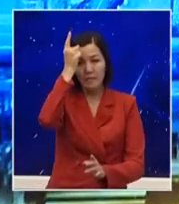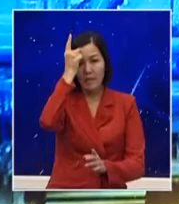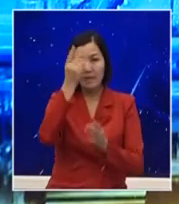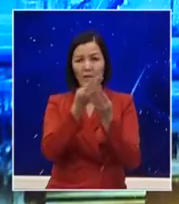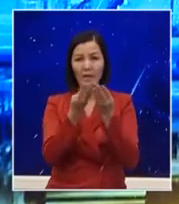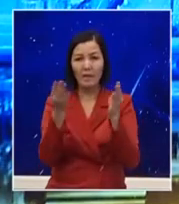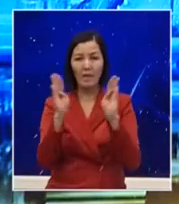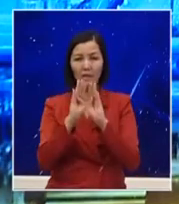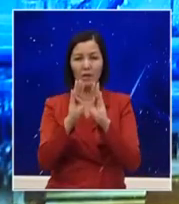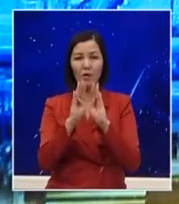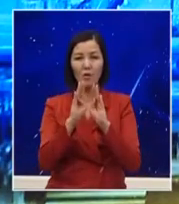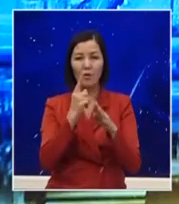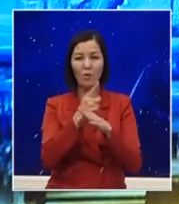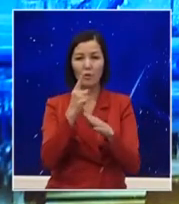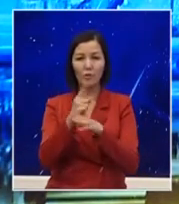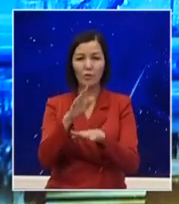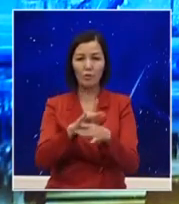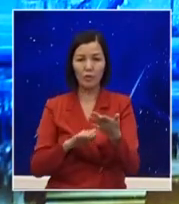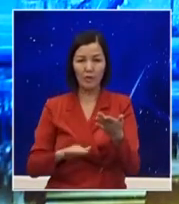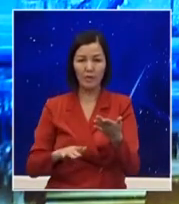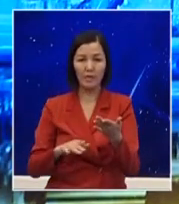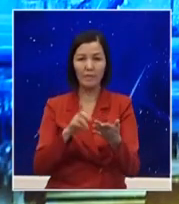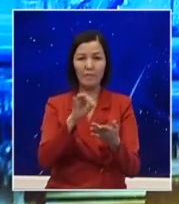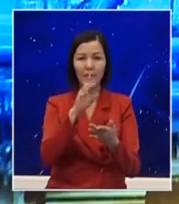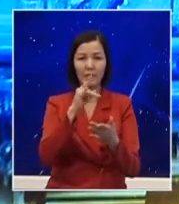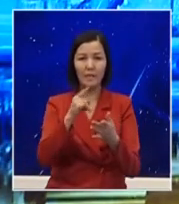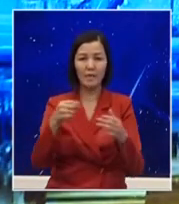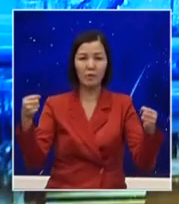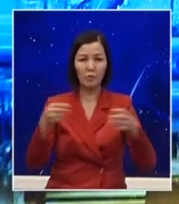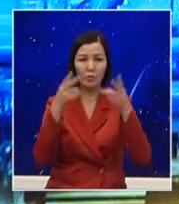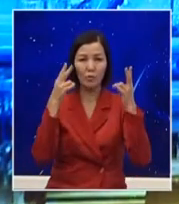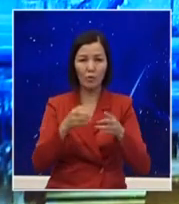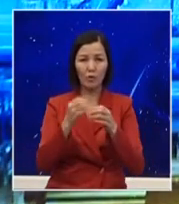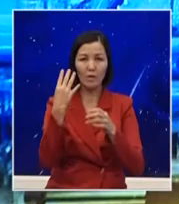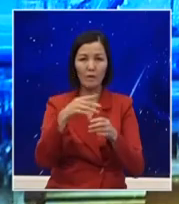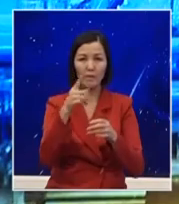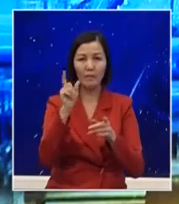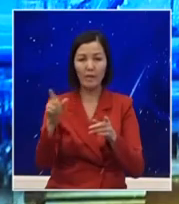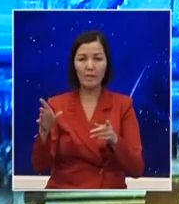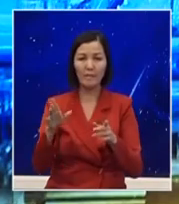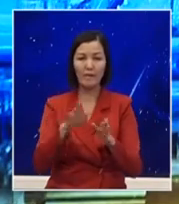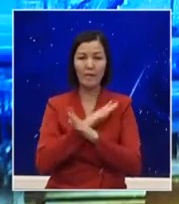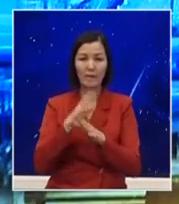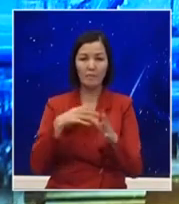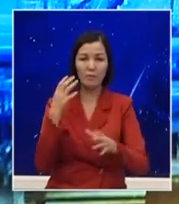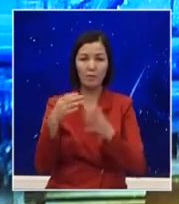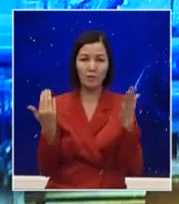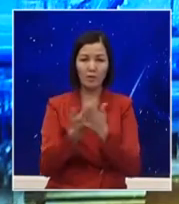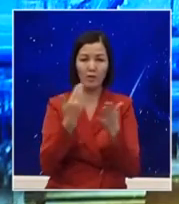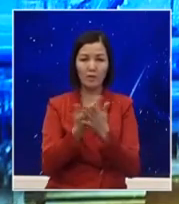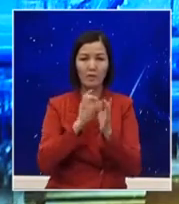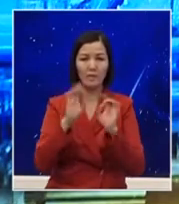Германияда локдаун ұзартылды, ал Бразилияда жол көлік оқиғасынан 41 адам қайтыс болды. Осы және өзге де жаһан жаңалықтары келесі